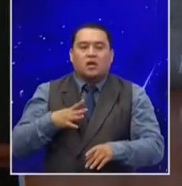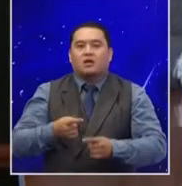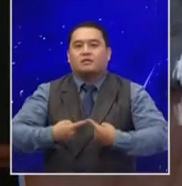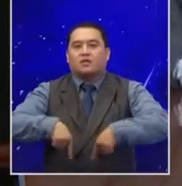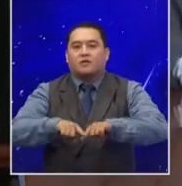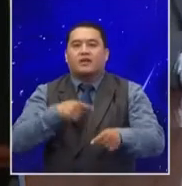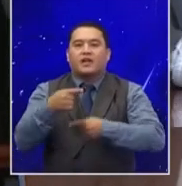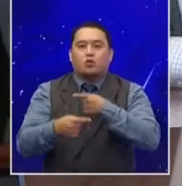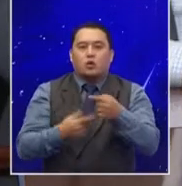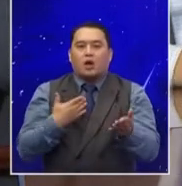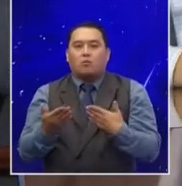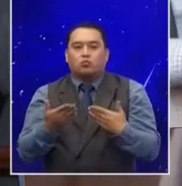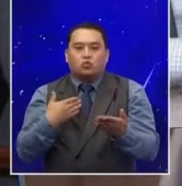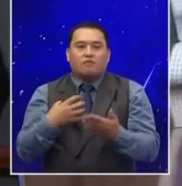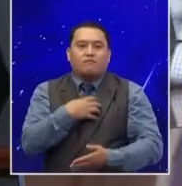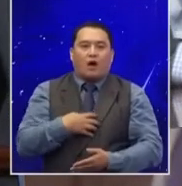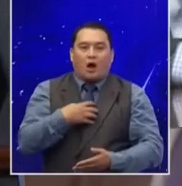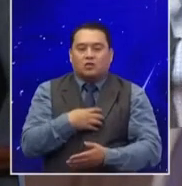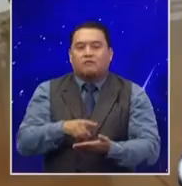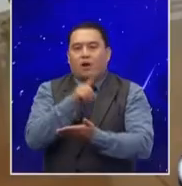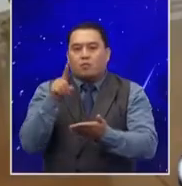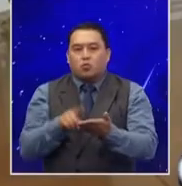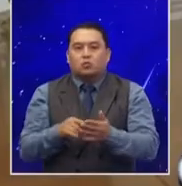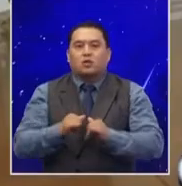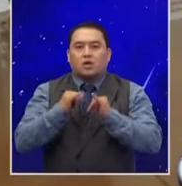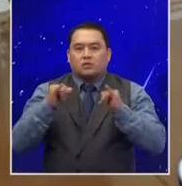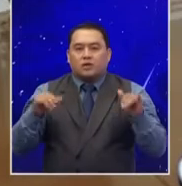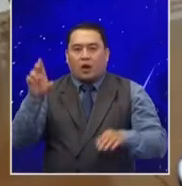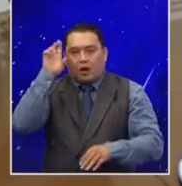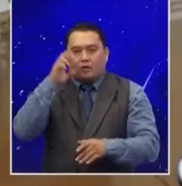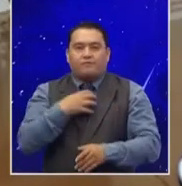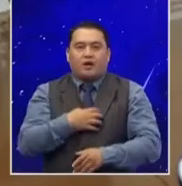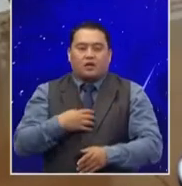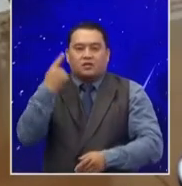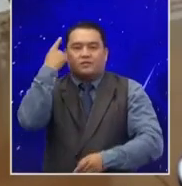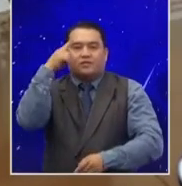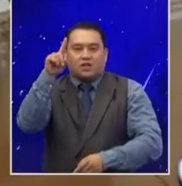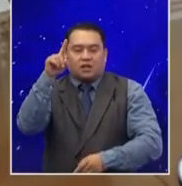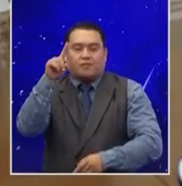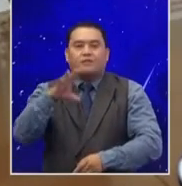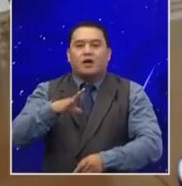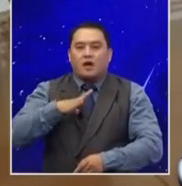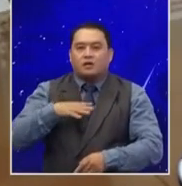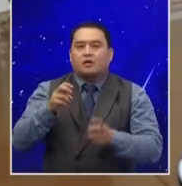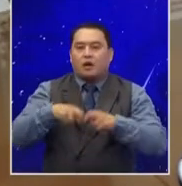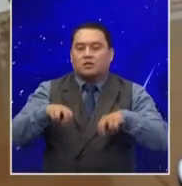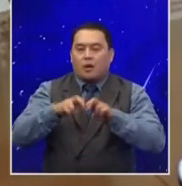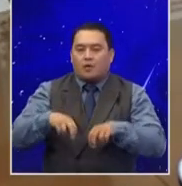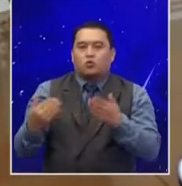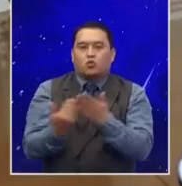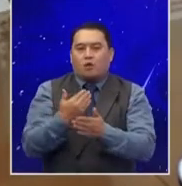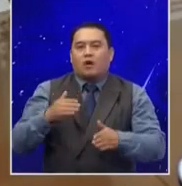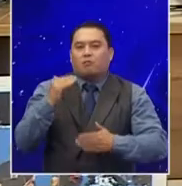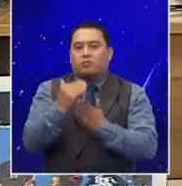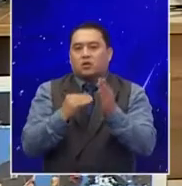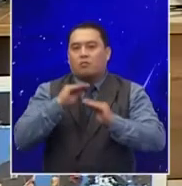Совета регулярно обсуждаются актуальные вопросы развития страны, реализовано несколько важных инициатив, и в данный момент разрабатываются новые